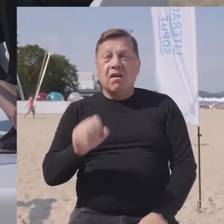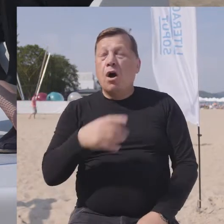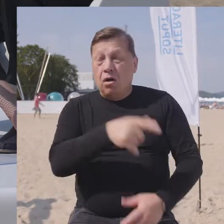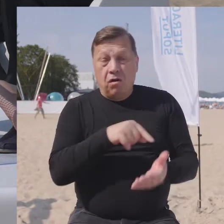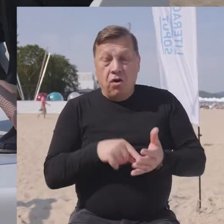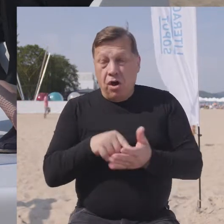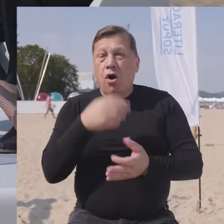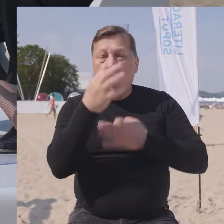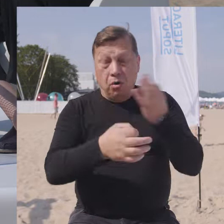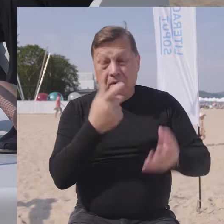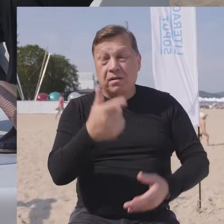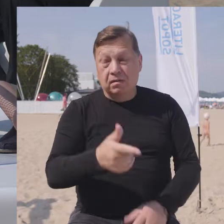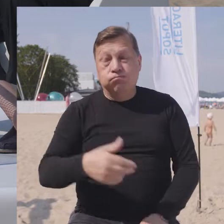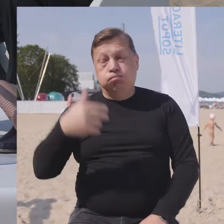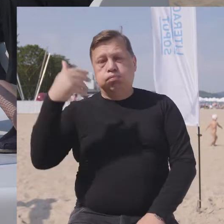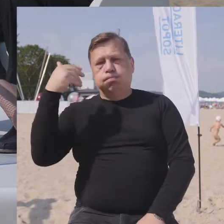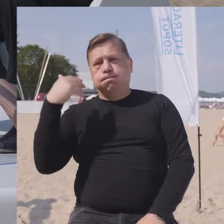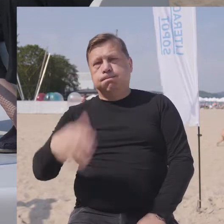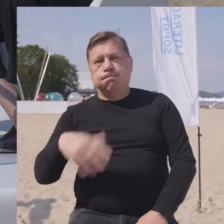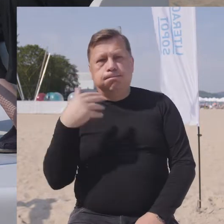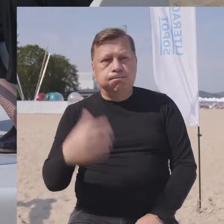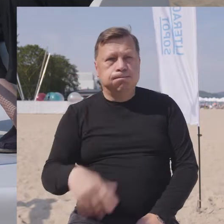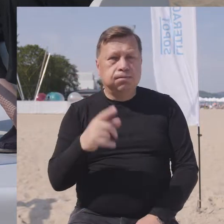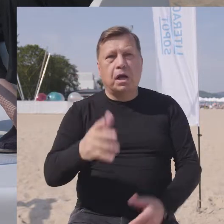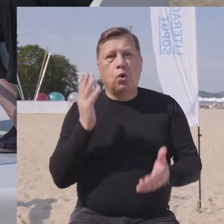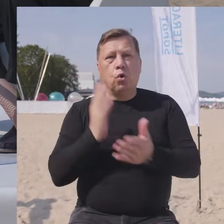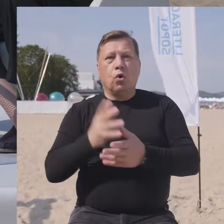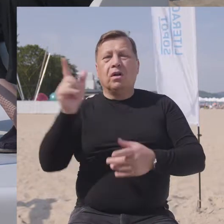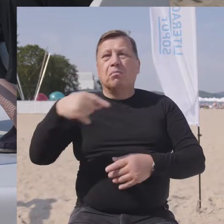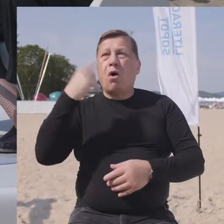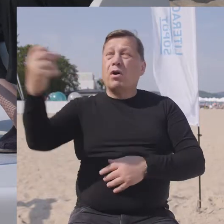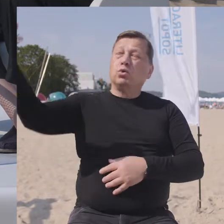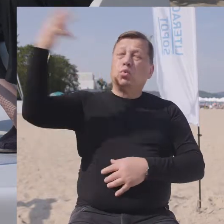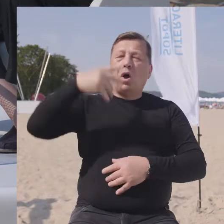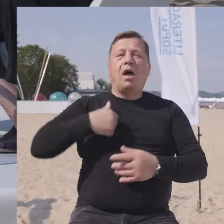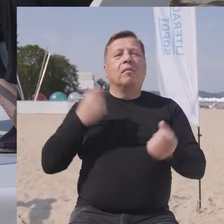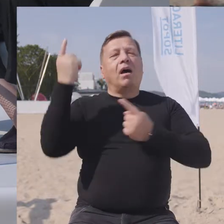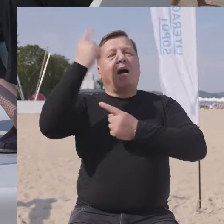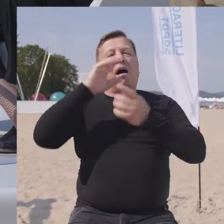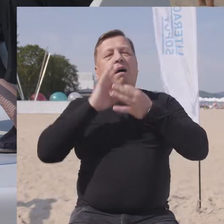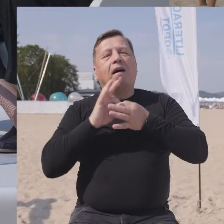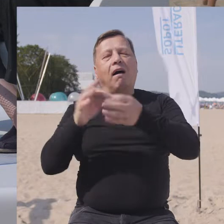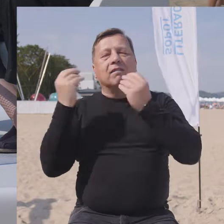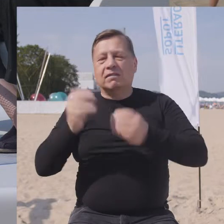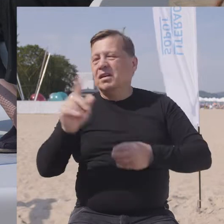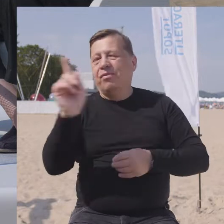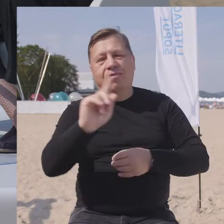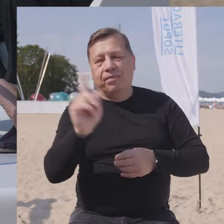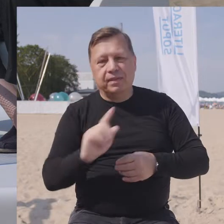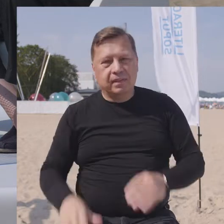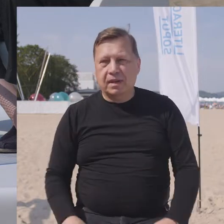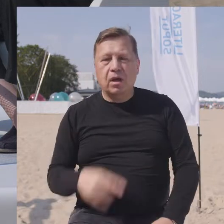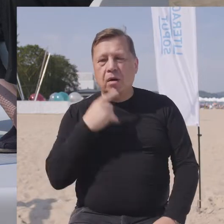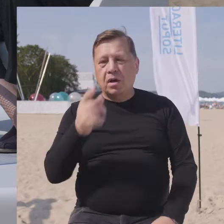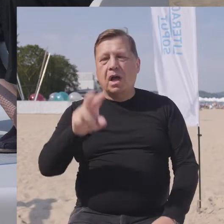mogą świadczyć liczby. To nie jest tak, że nam przygrzało słońcem i zmyślamy teraz tutaj, siedząc na plaży. Premiera kolejnych